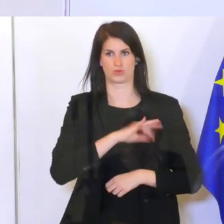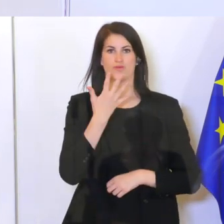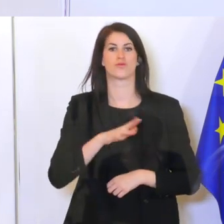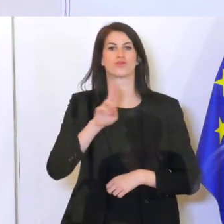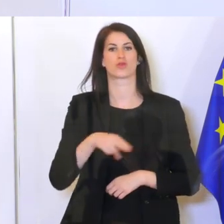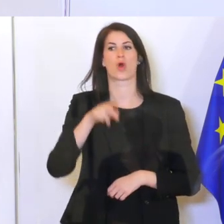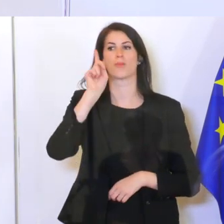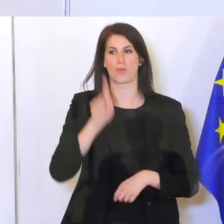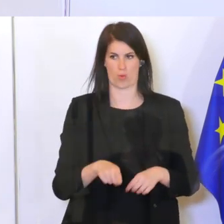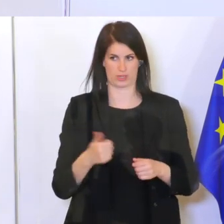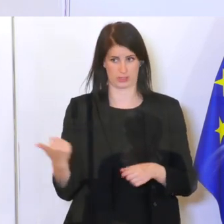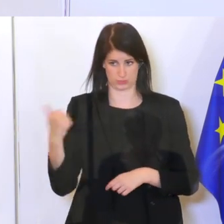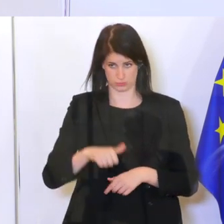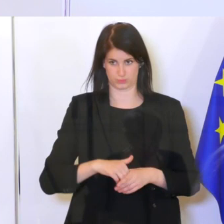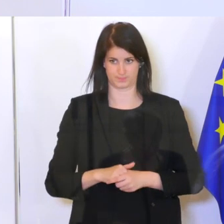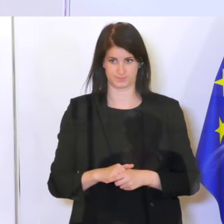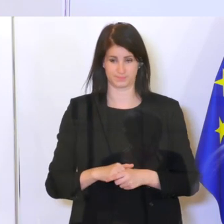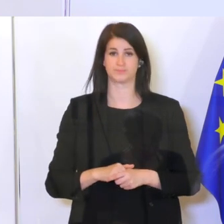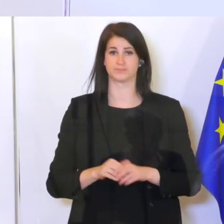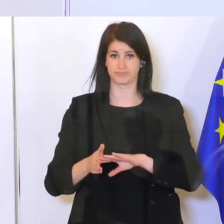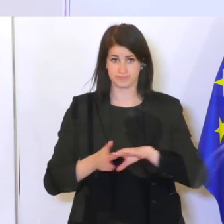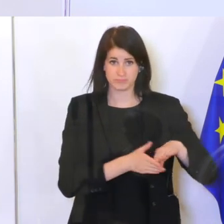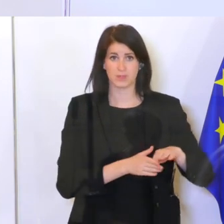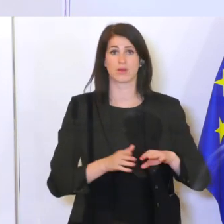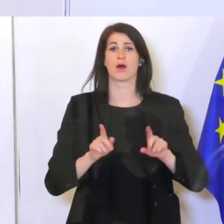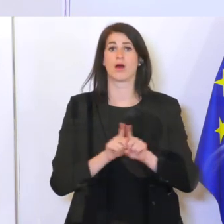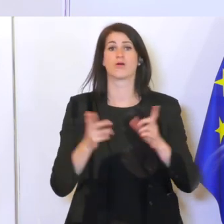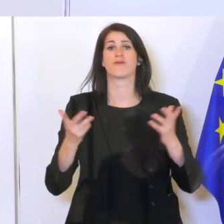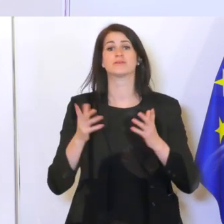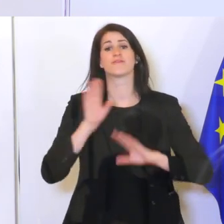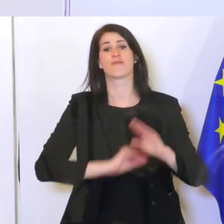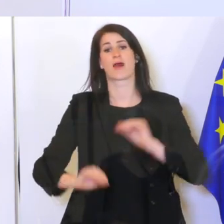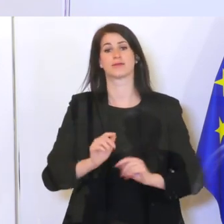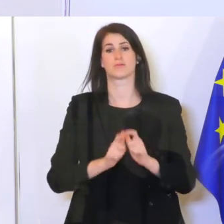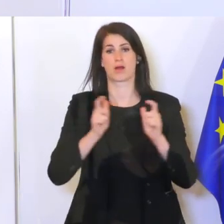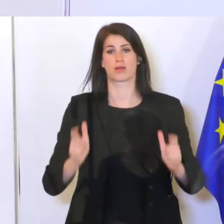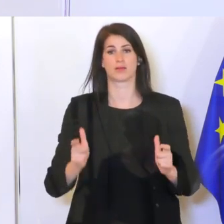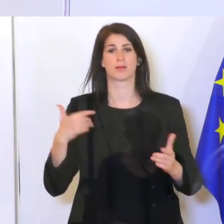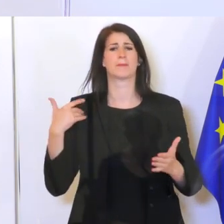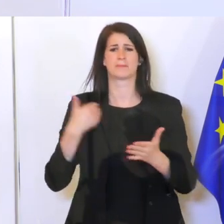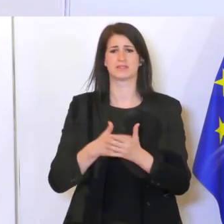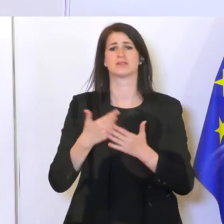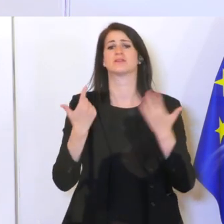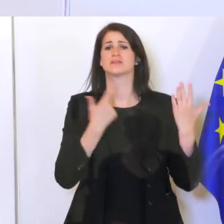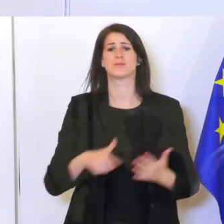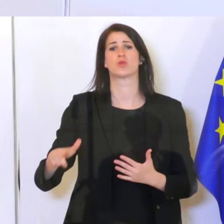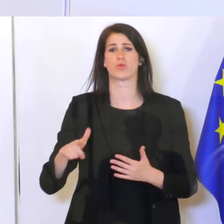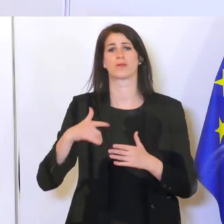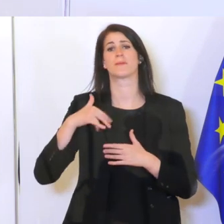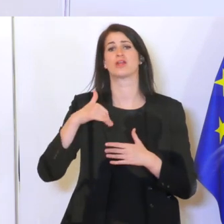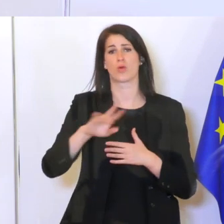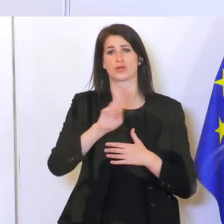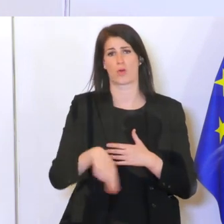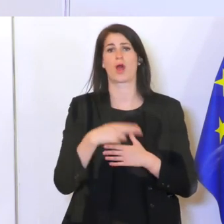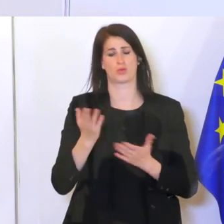pro Monat dazugelegt. Weiters haben wir das Vereinspaket von bis zu 700 Millionen Euro auf den Weg gebracht